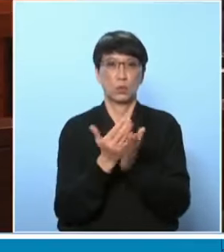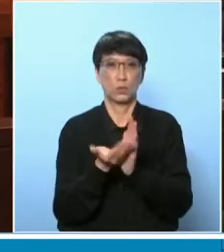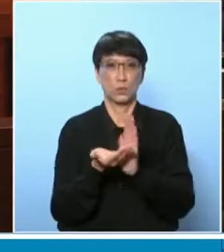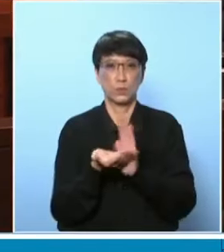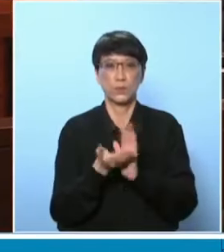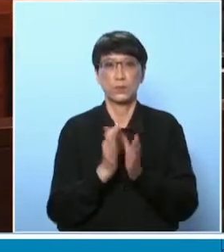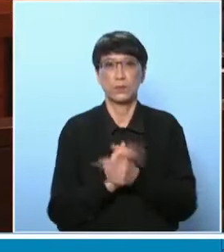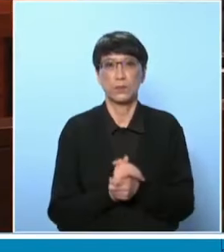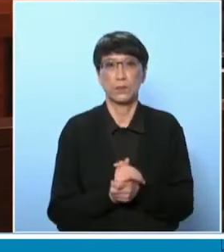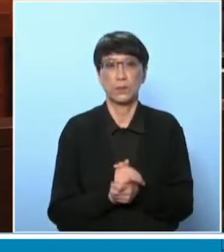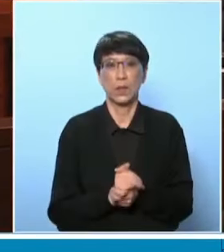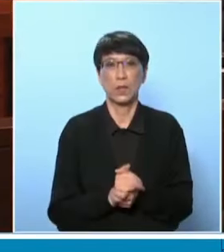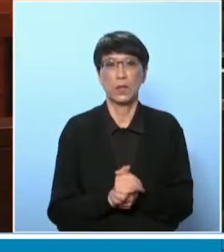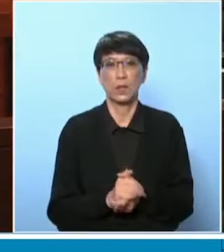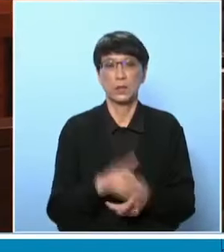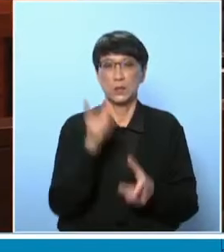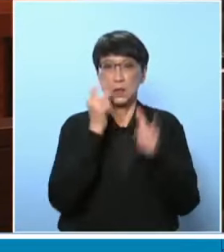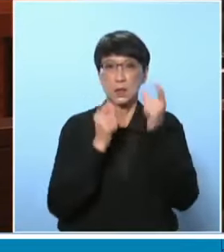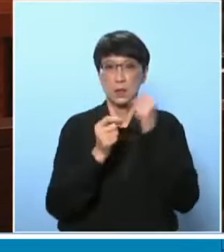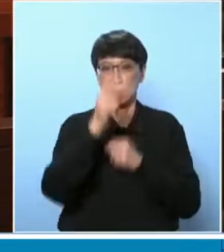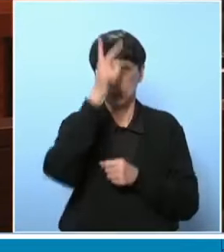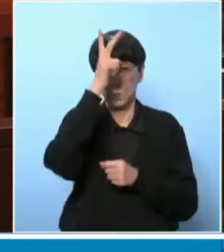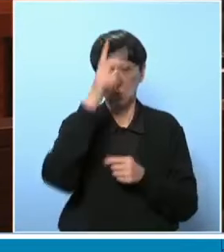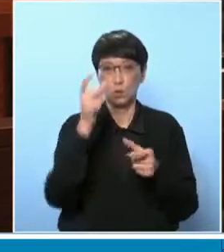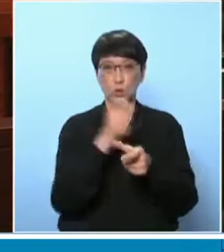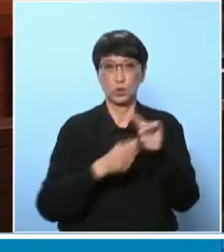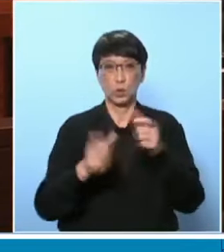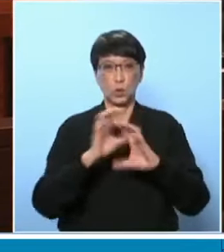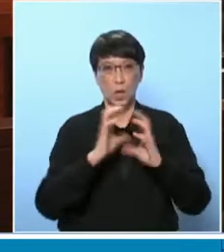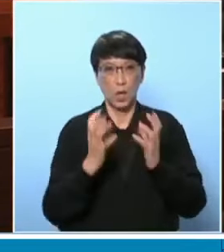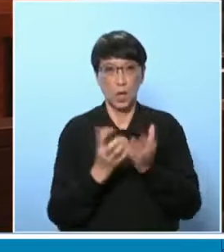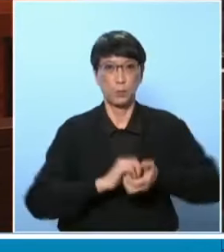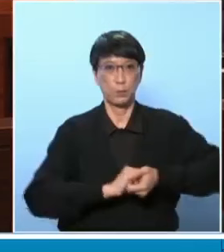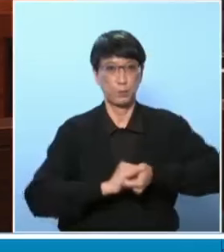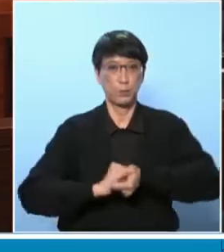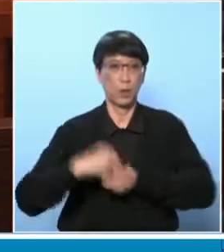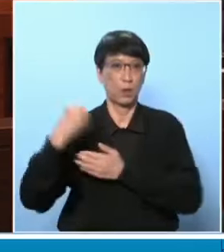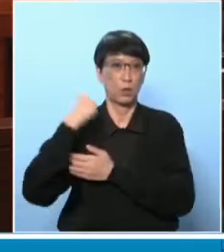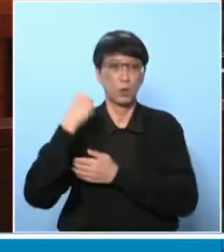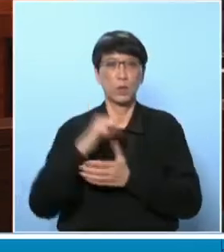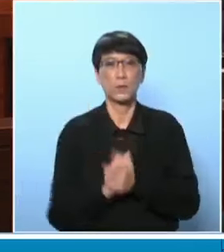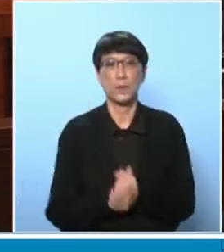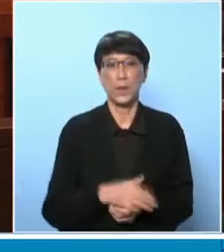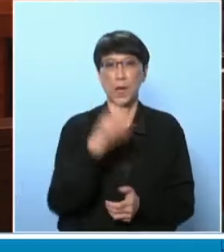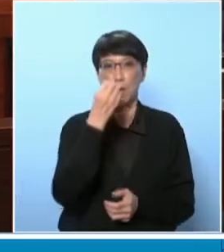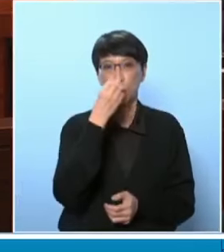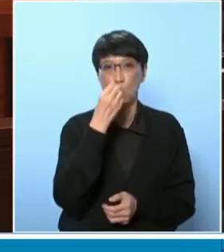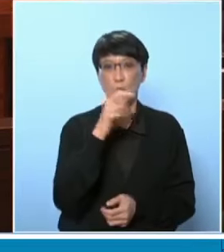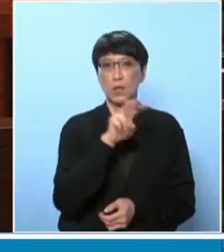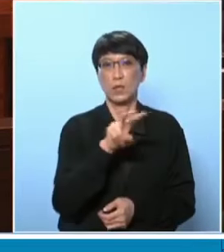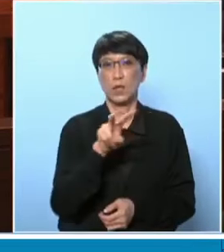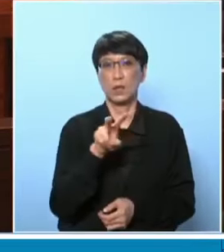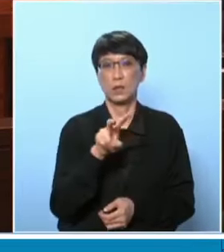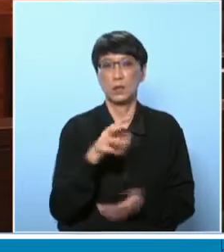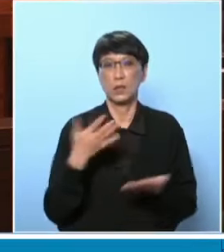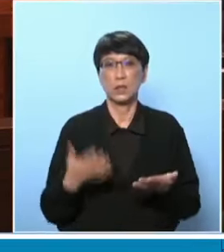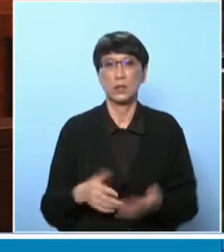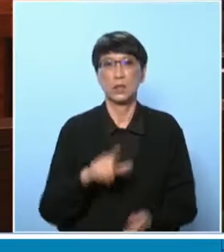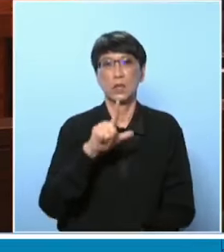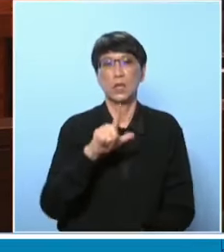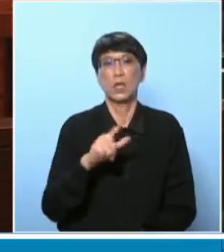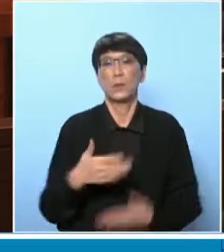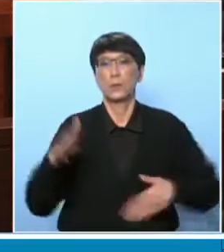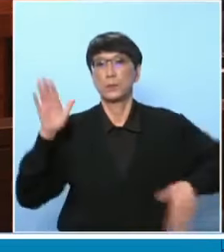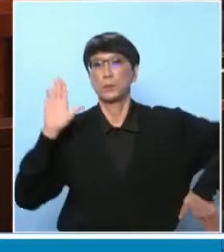這個亦正正都體現到政府推動和商界合作的一個努力來的。香港看回香港，其實 LCSD 都